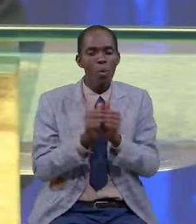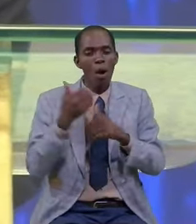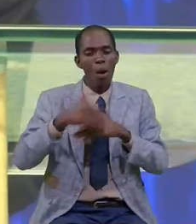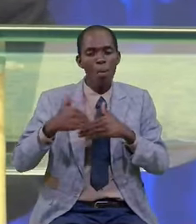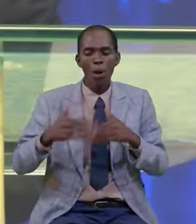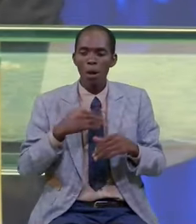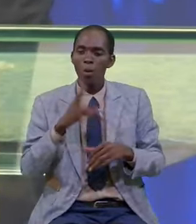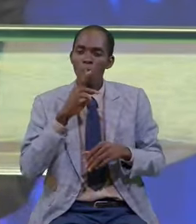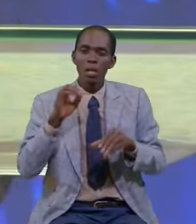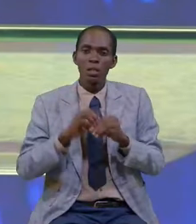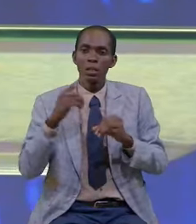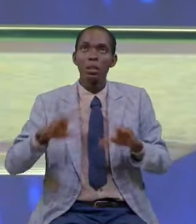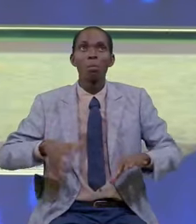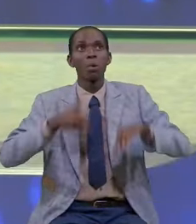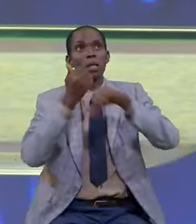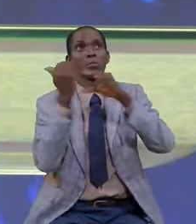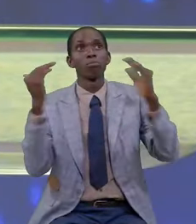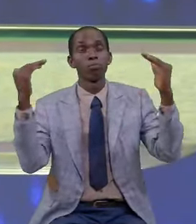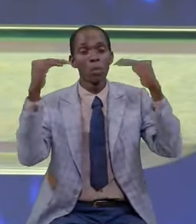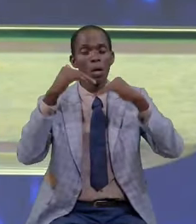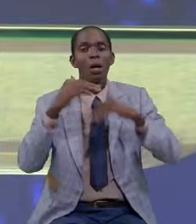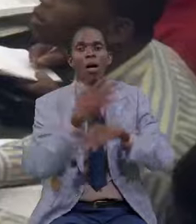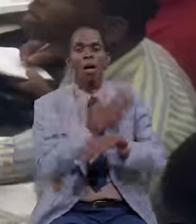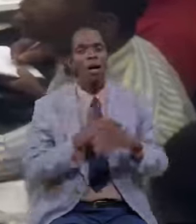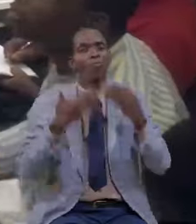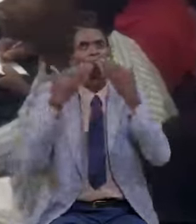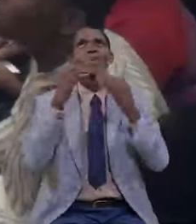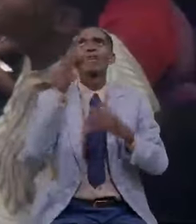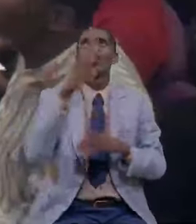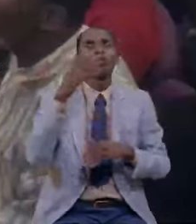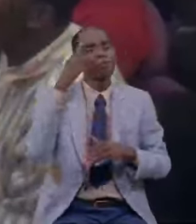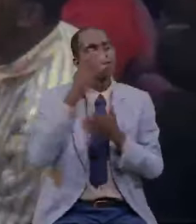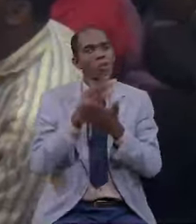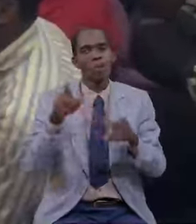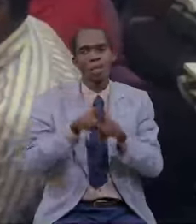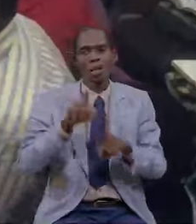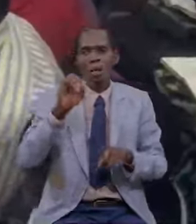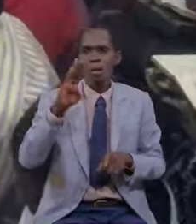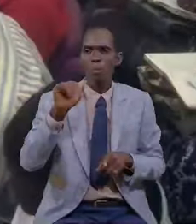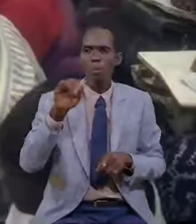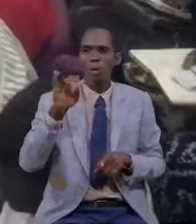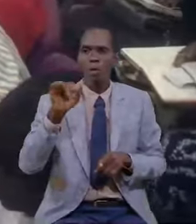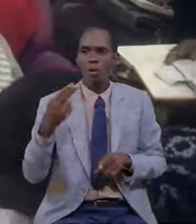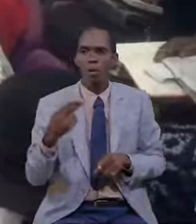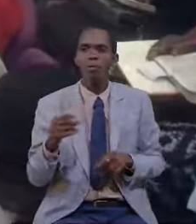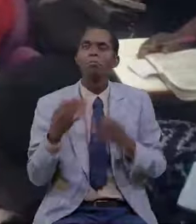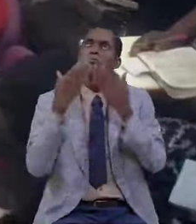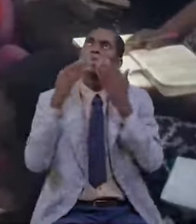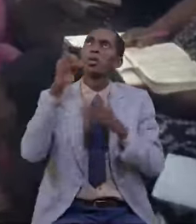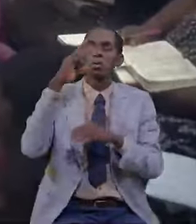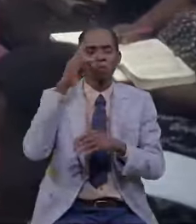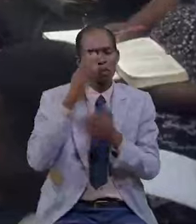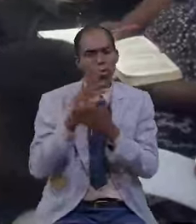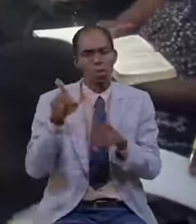pain et d'eau. Oh Dieu, merci pour un homme comme Abdia. Dieu, merci pour un homme comme toi, que là où tu